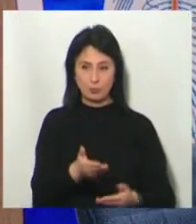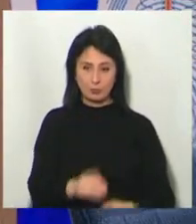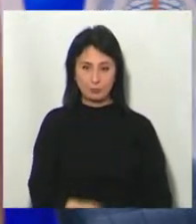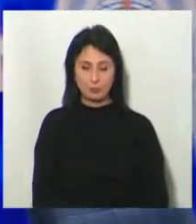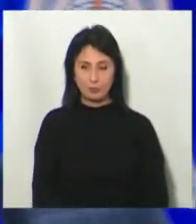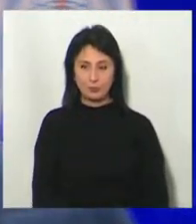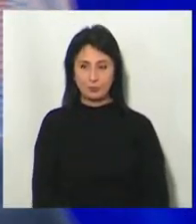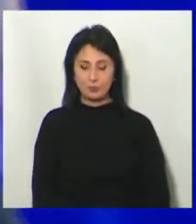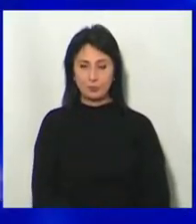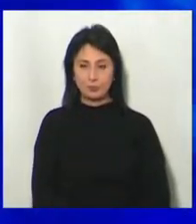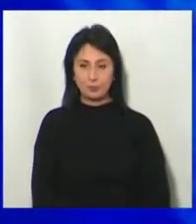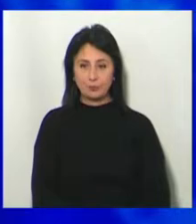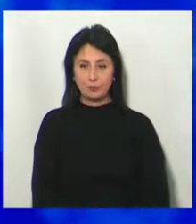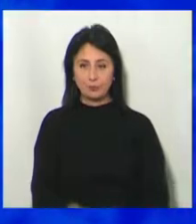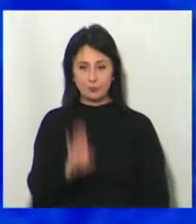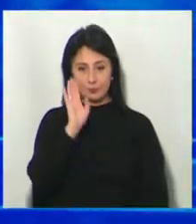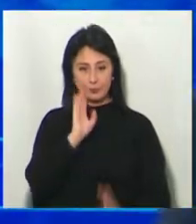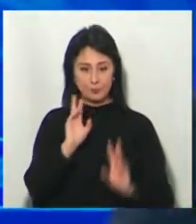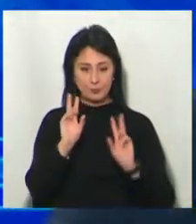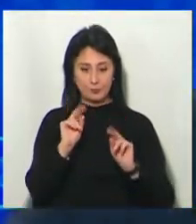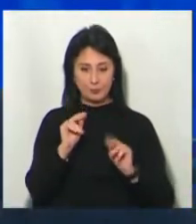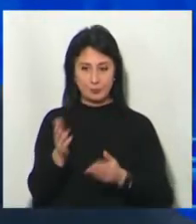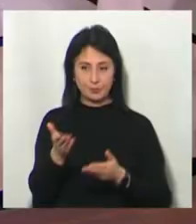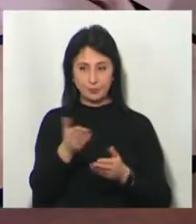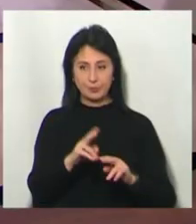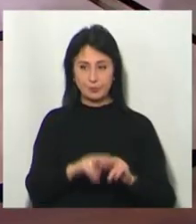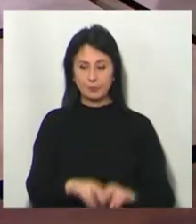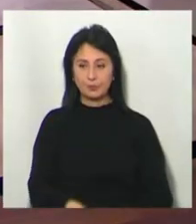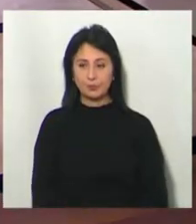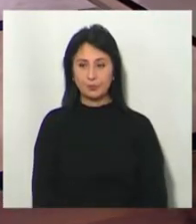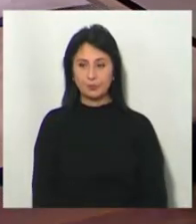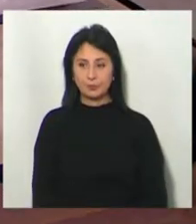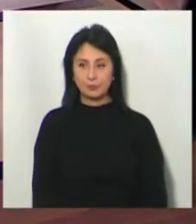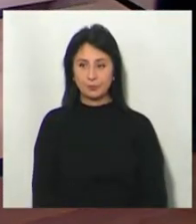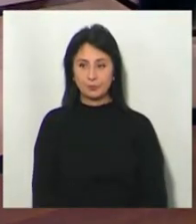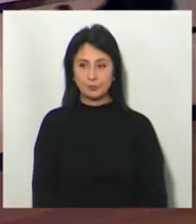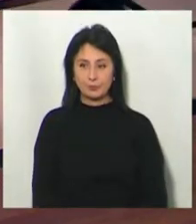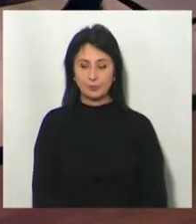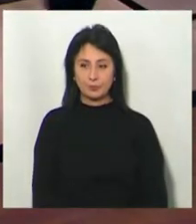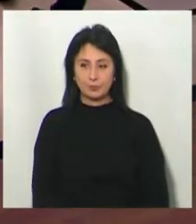კოლეგებო. Dilam și dobisa, dar bzandit.